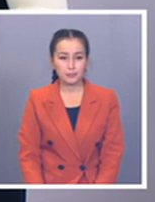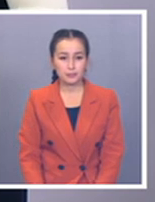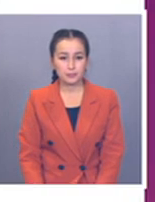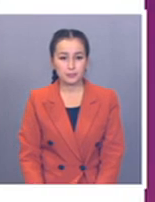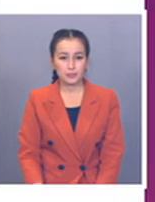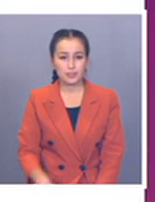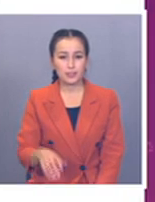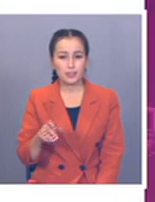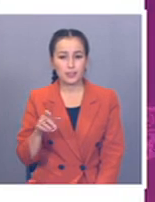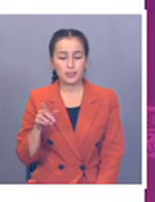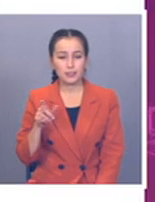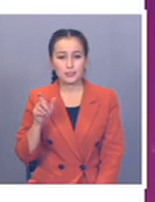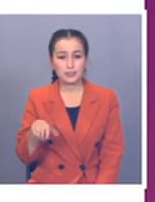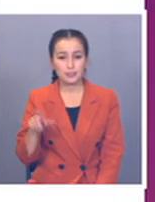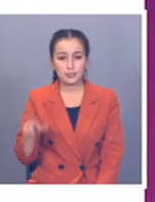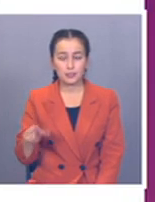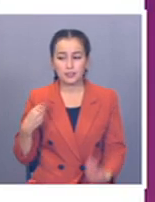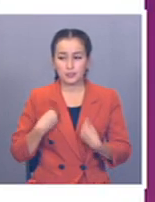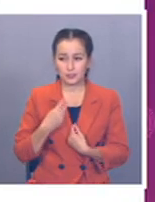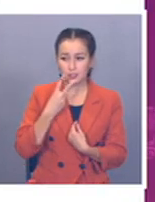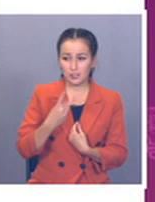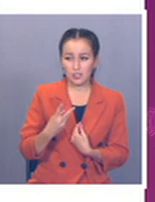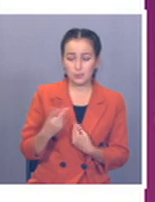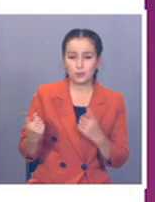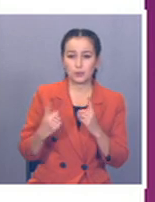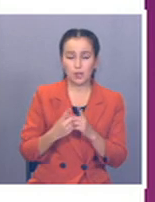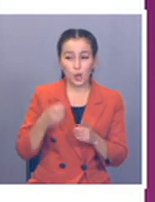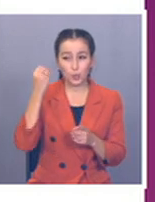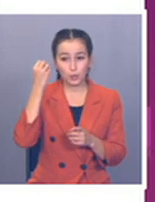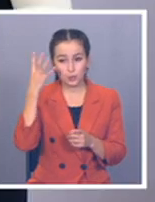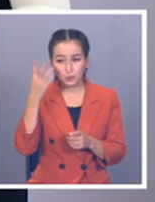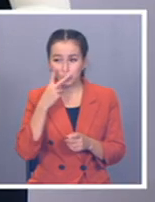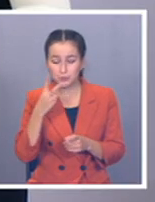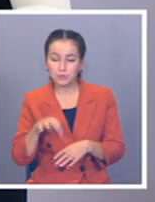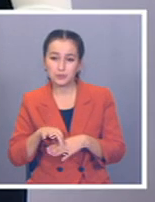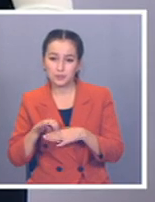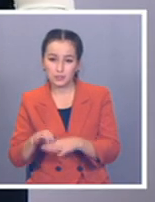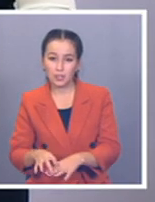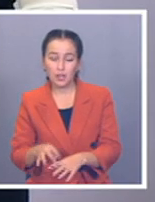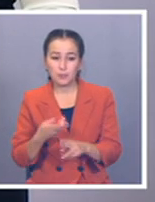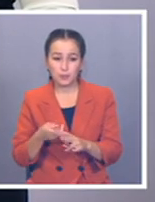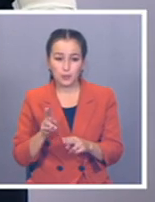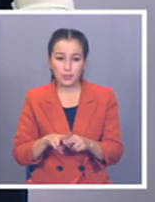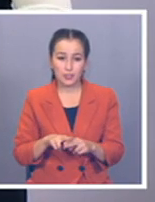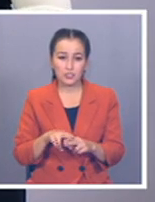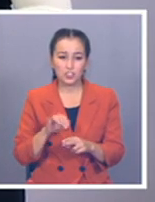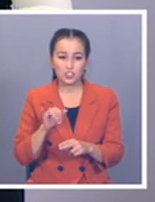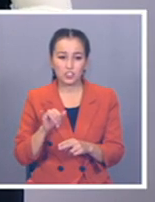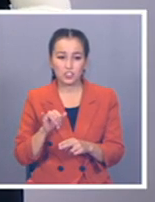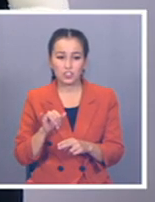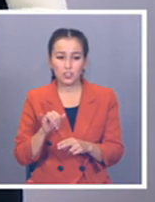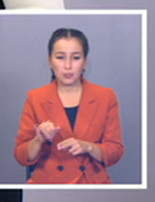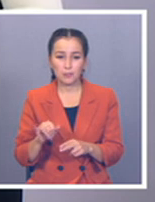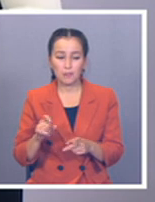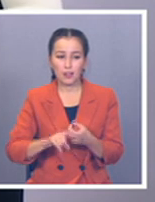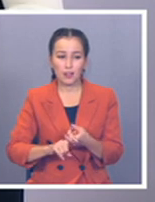Кісіні киіміне қарап күтіп аласың, ақылына қарап шығарып саласың. Бұл жаманға байланысты айтылған